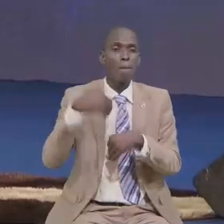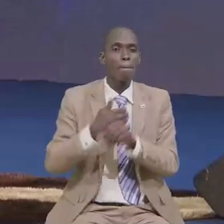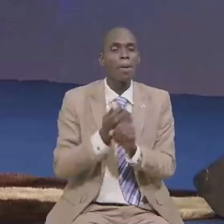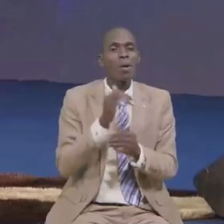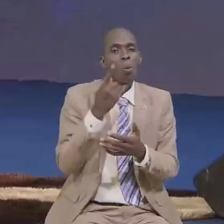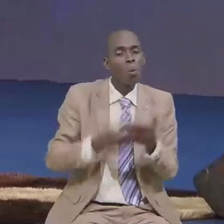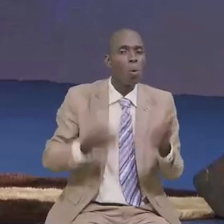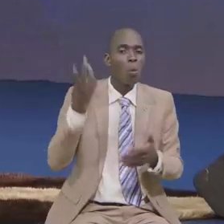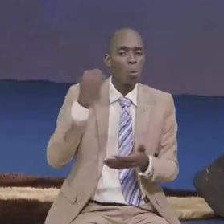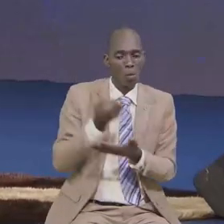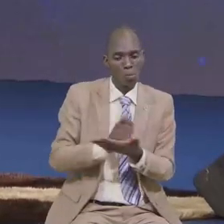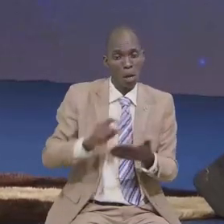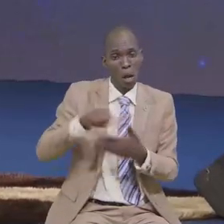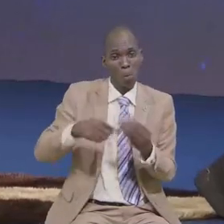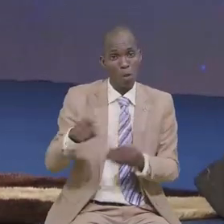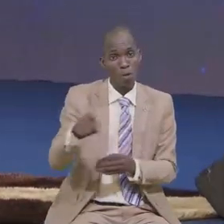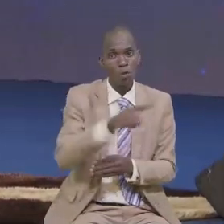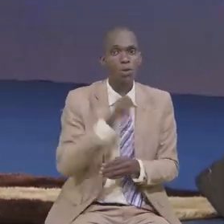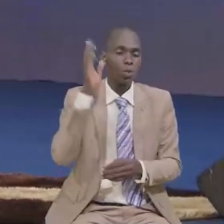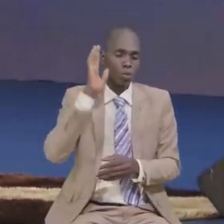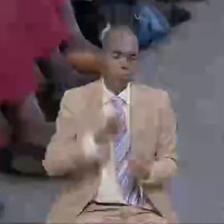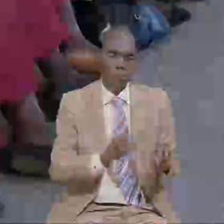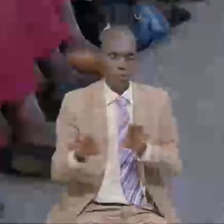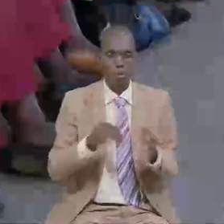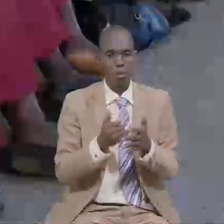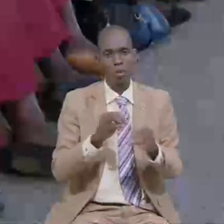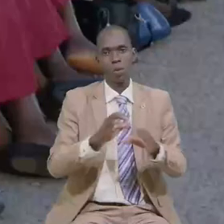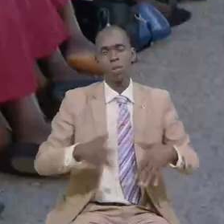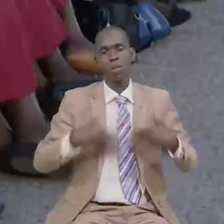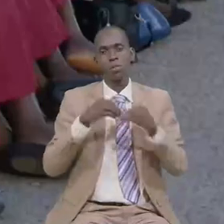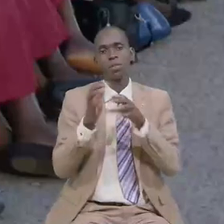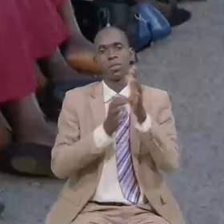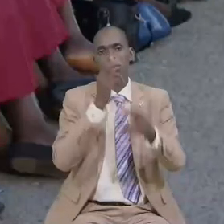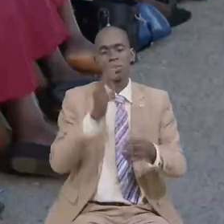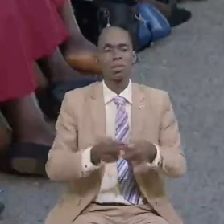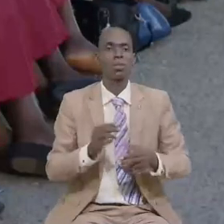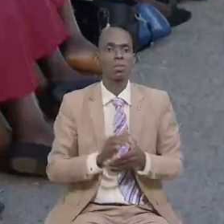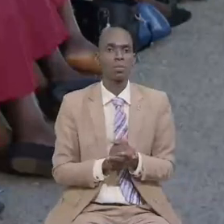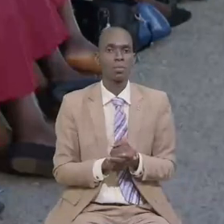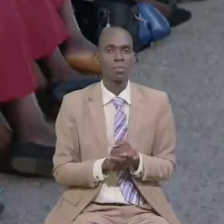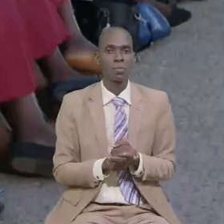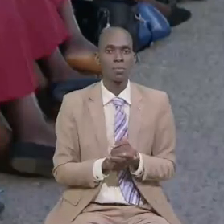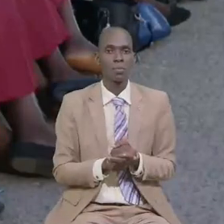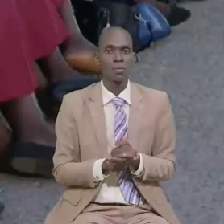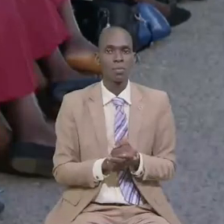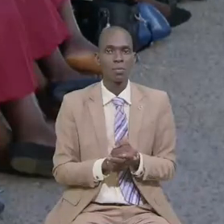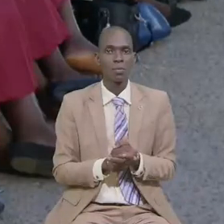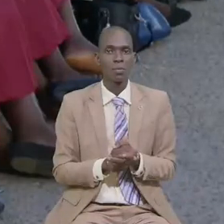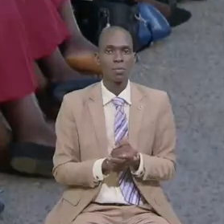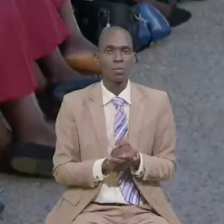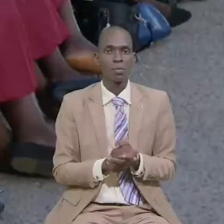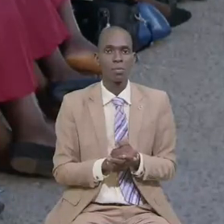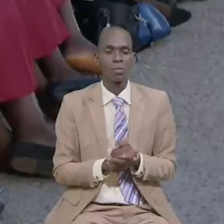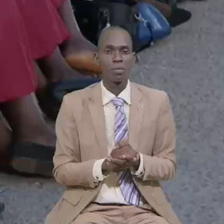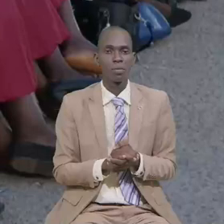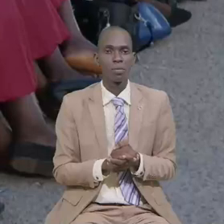pour vous. Et ce soir, il va prendre ce qui est écrit sur toi et va bien mettre ça à